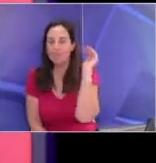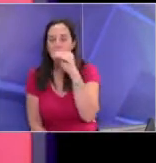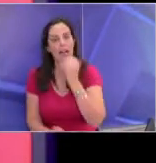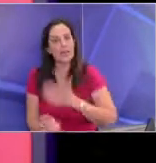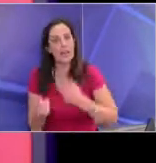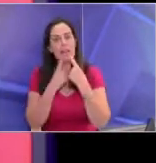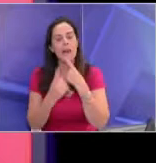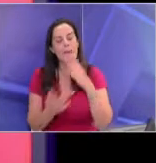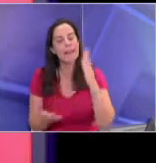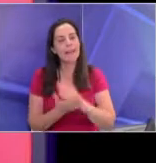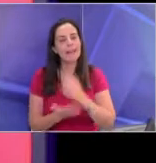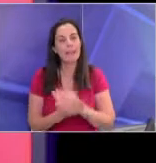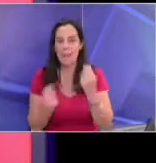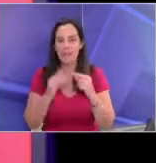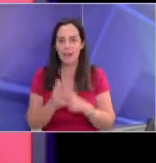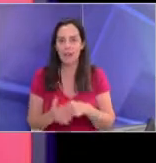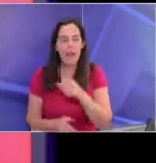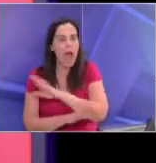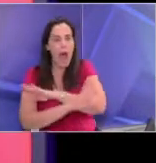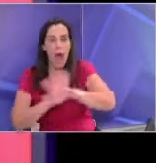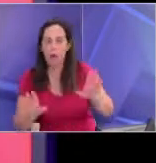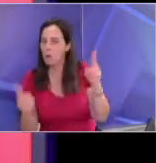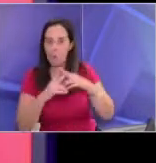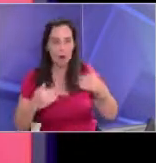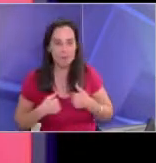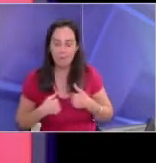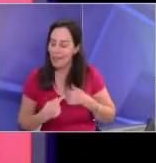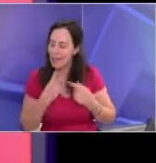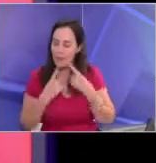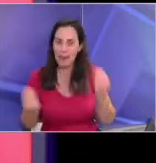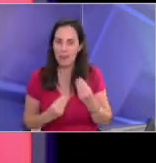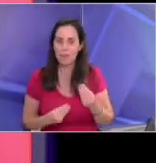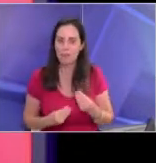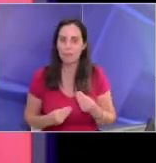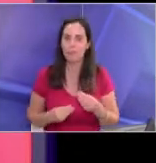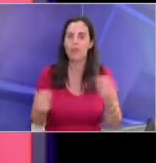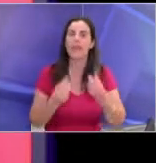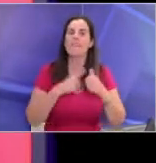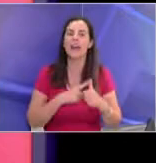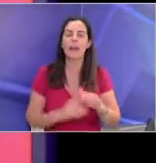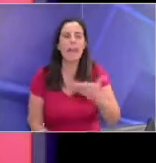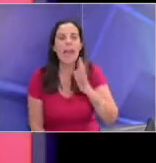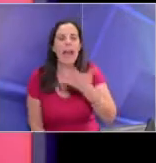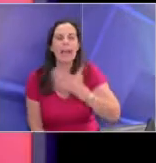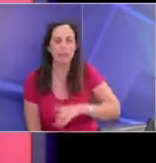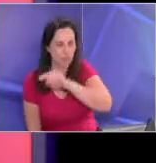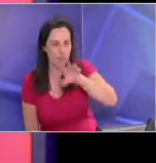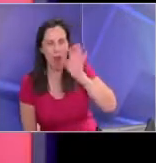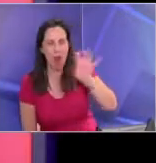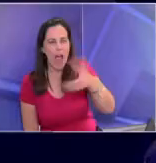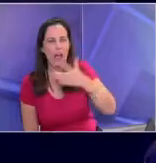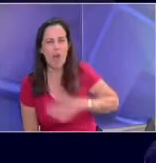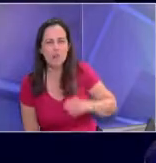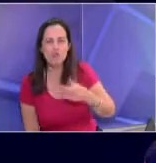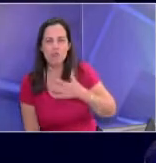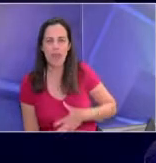את הדיון ענייני בדברים. היא מעולם לא נפגשה איתנו לדיון ענייני. איך אתה רוצה... זה דבר אחד. איך אתה רוצה שאני אתייחס... אבל אני אגיד